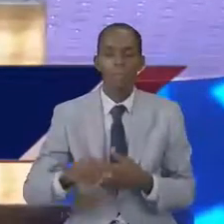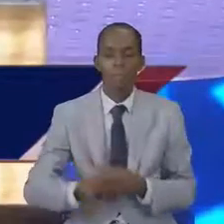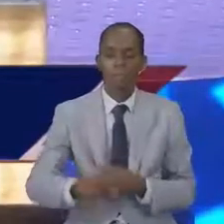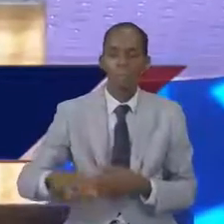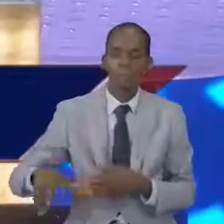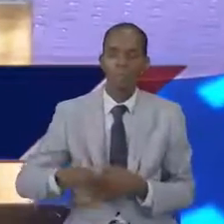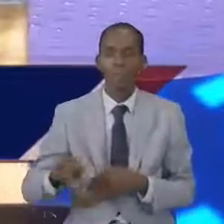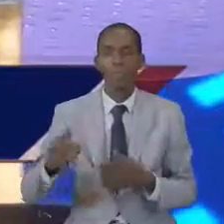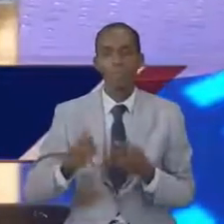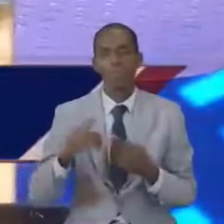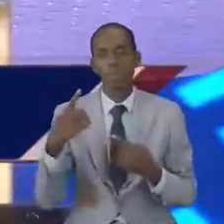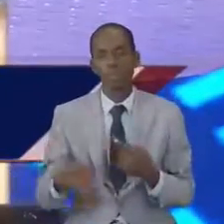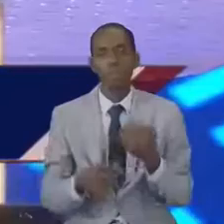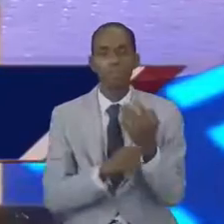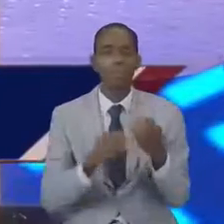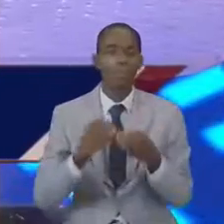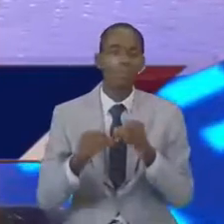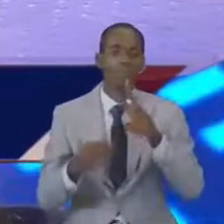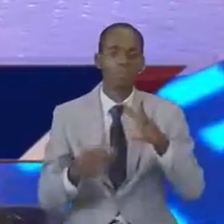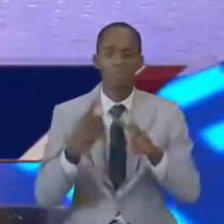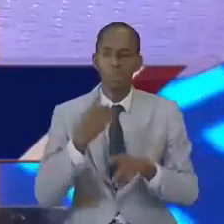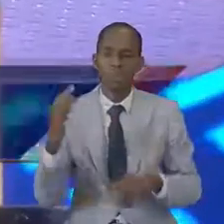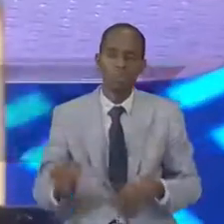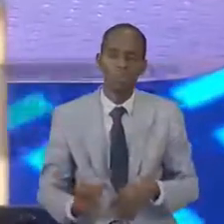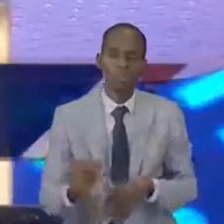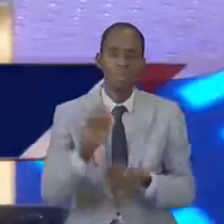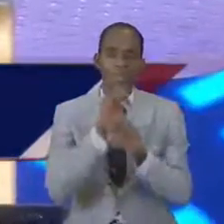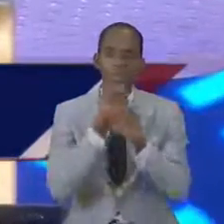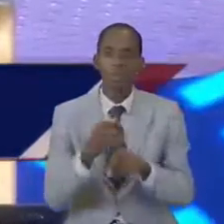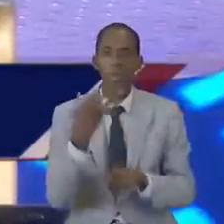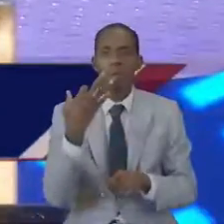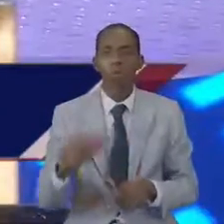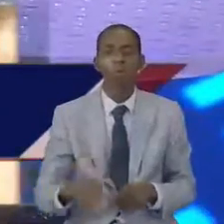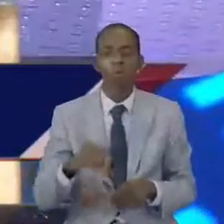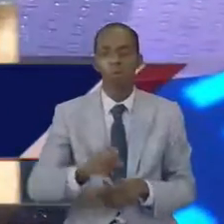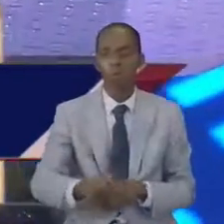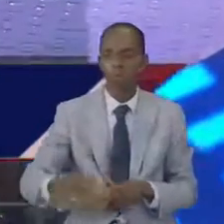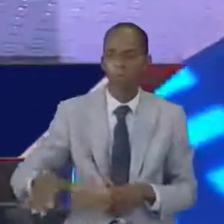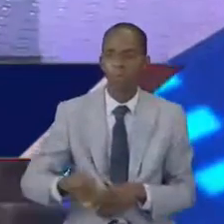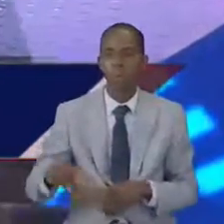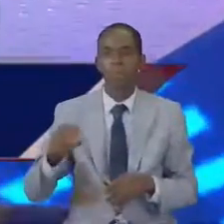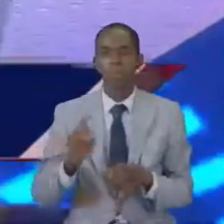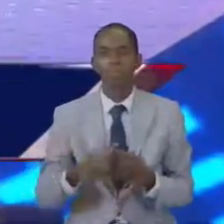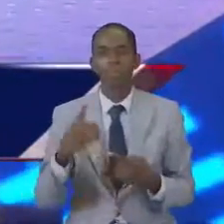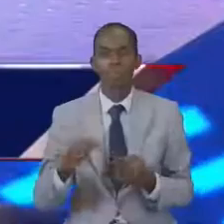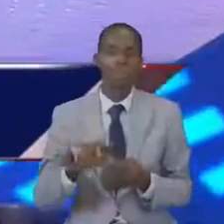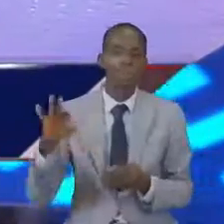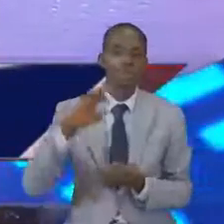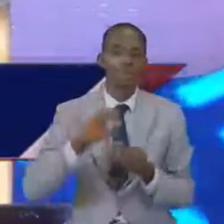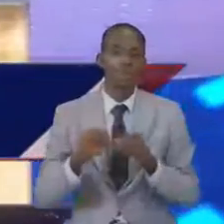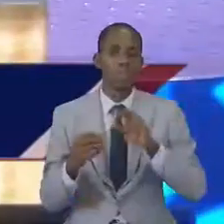la semence selon la chair deuxième point c'est le c'est